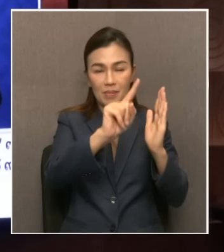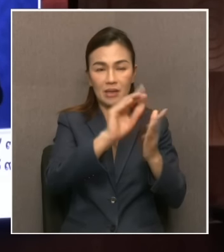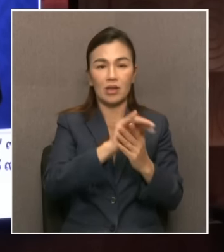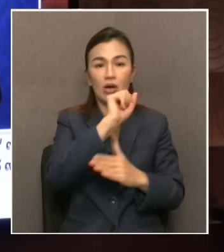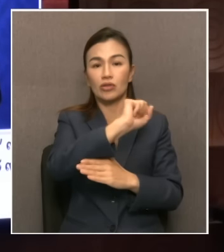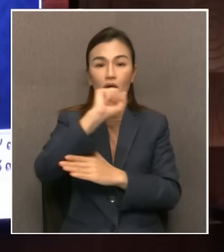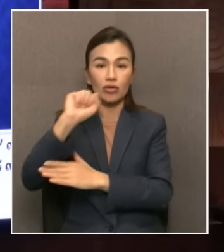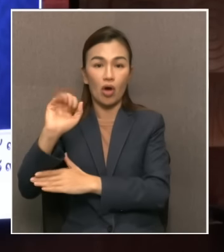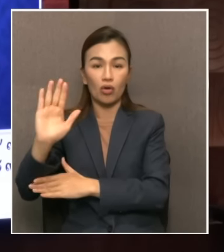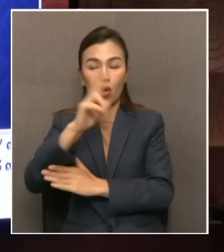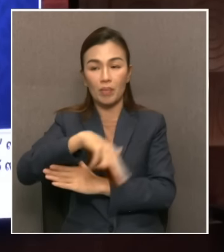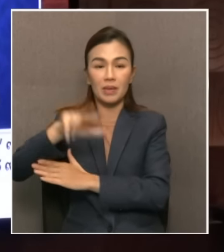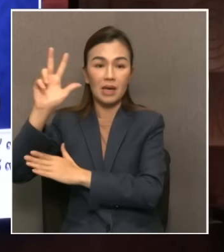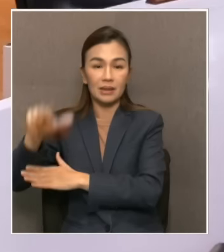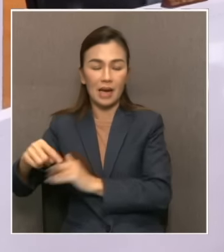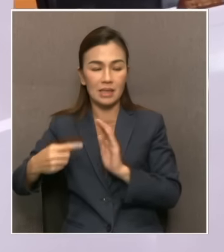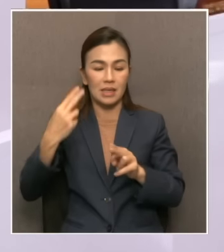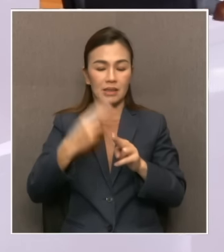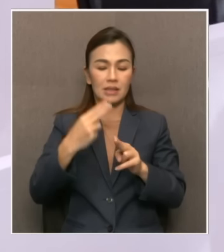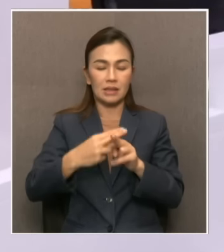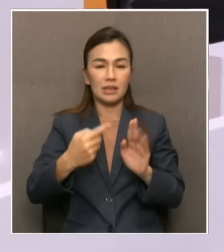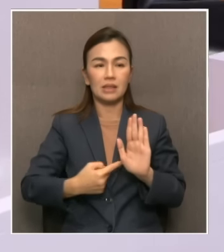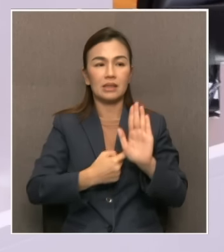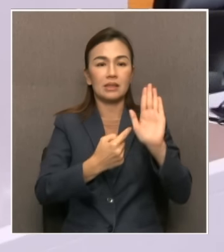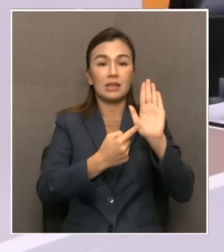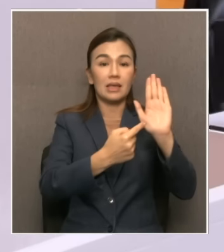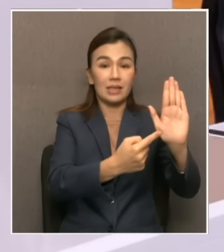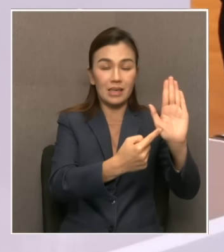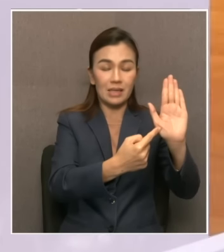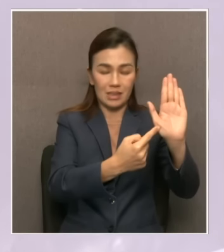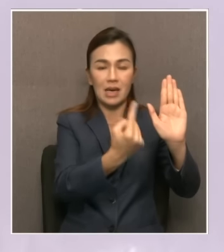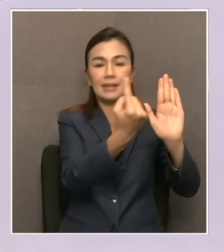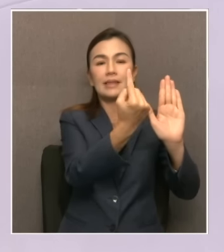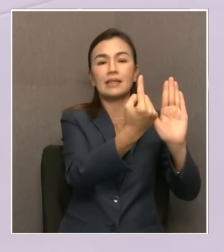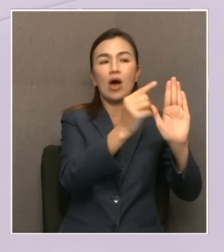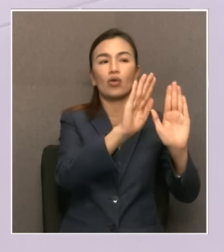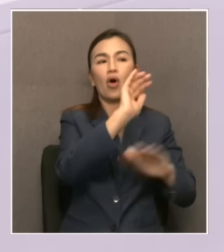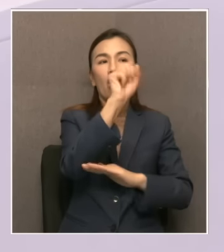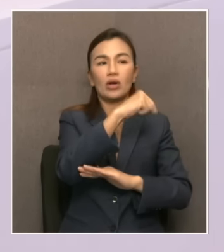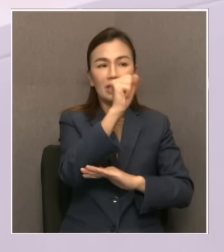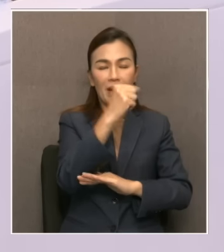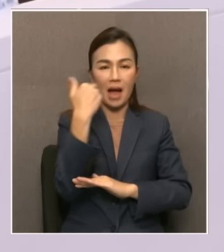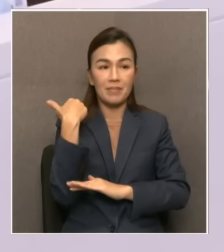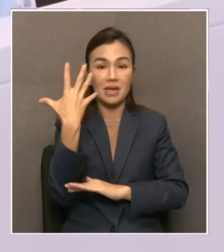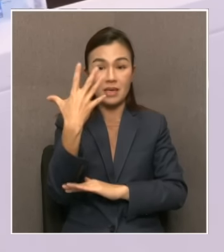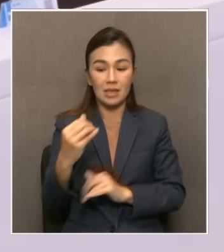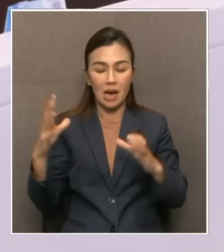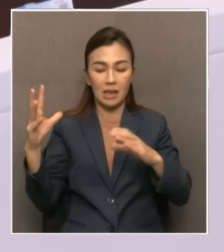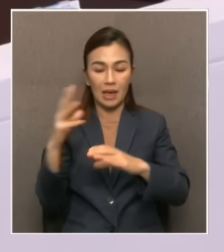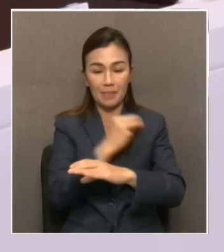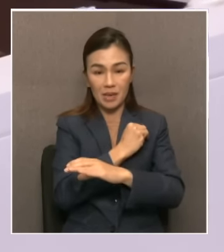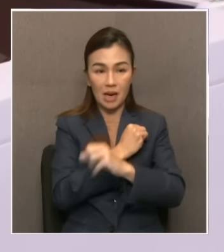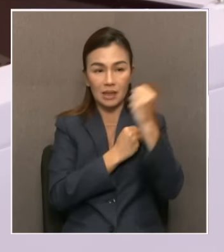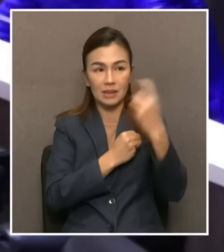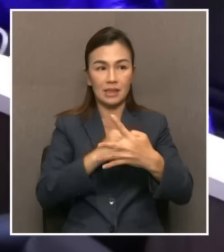เป็นผู้เสนอรายชื่อและก็เป็นชื่อเดียวด้วยนะคะที่ถูกเสนอเข้าสู่สภาโดยที่อีก4พรรคการเมืองค่ะ